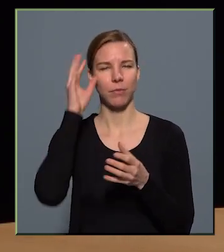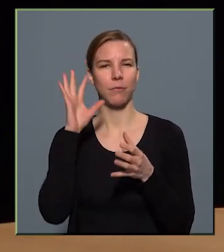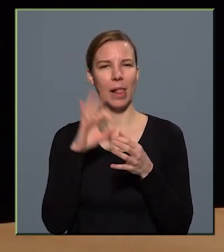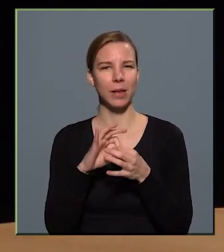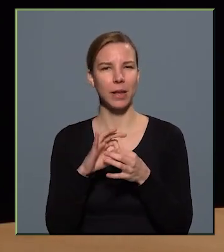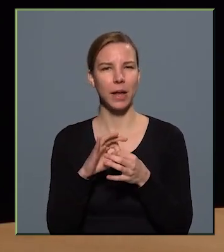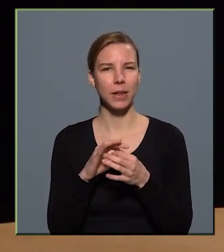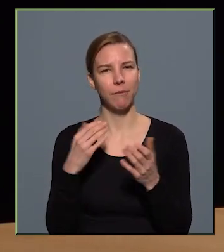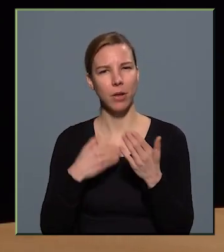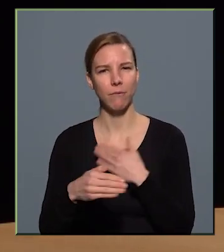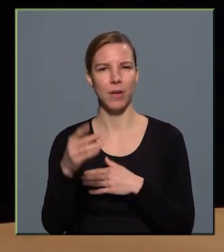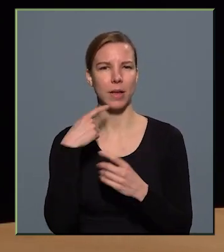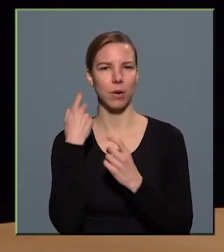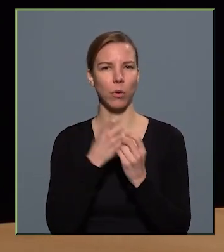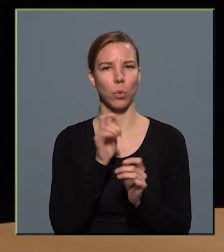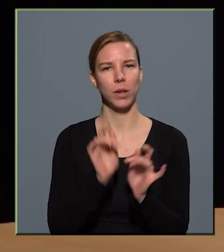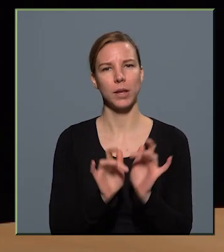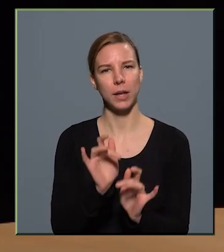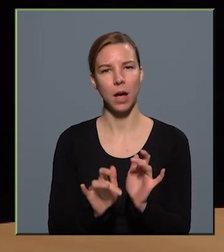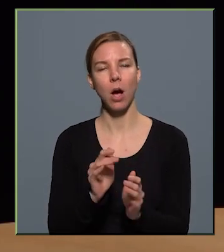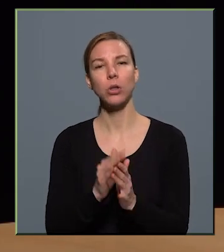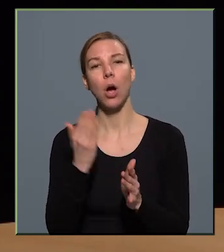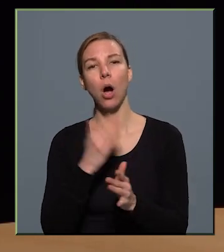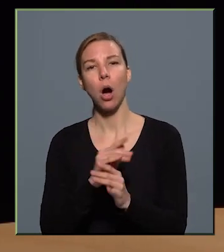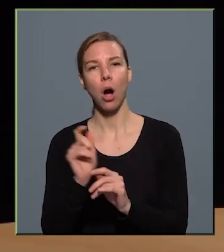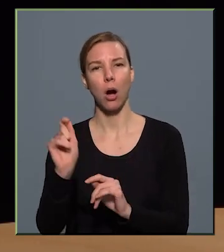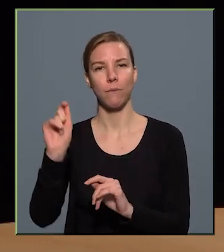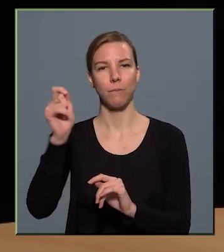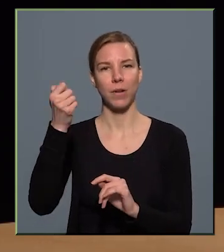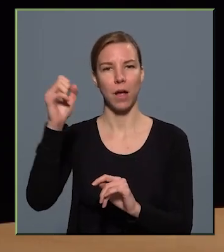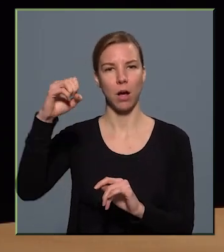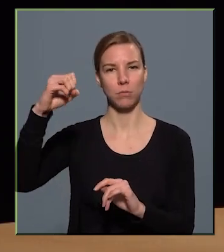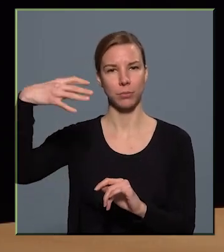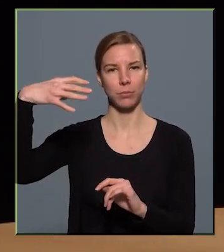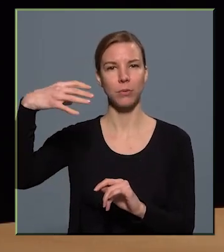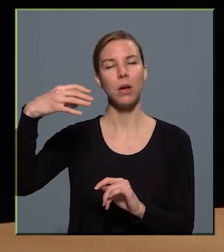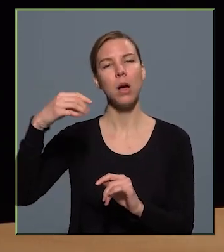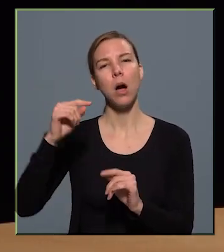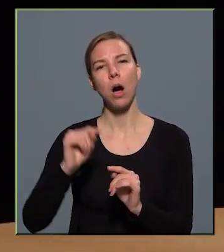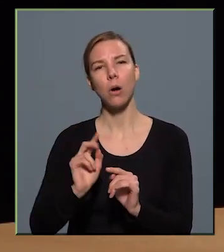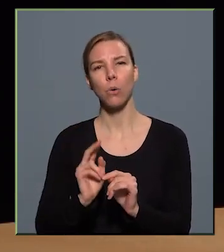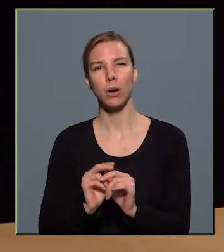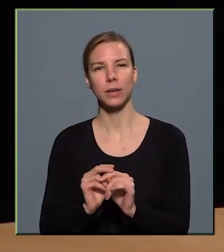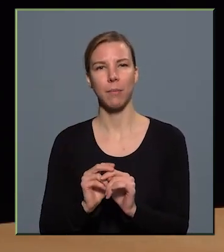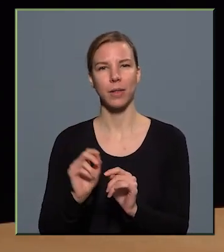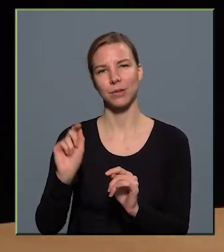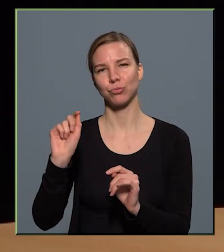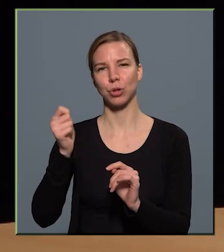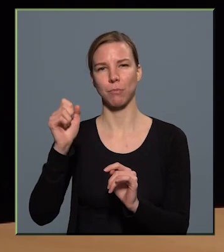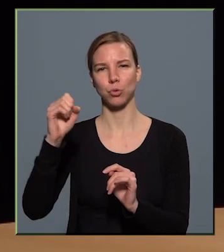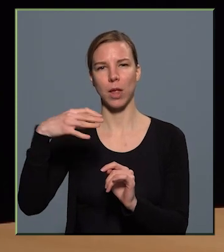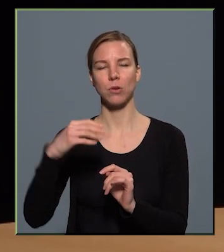végig gondolni néha-néha, hogy amikor felkapcsoljuk a villanyt, akkor nyilván nem attól az egy kis kapcsolástól,